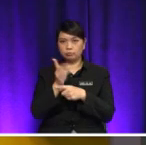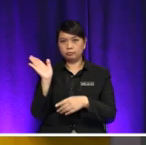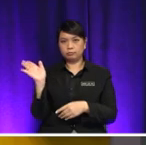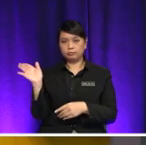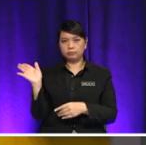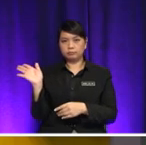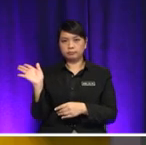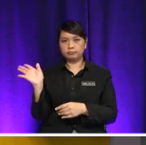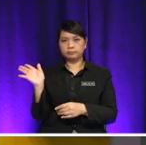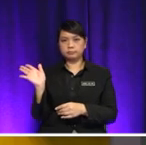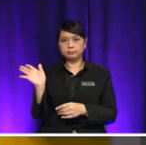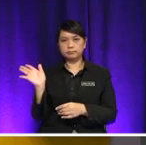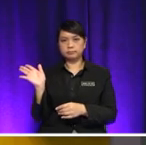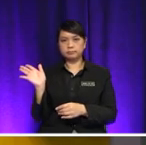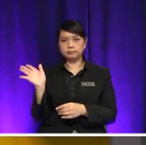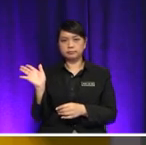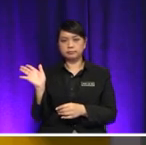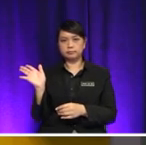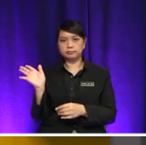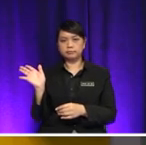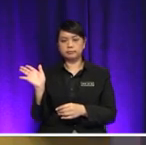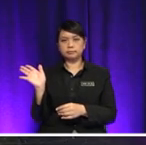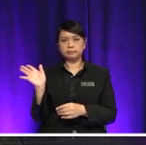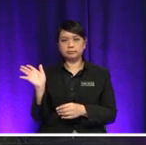coba tengok Ivan punya nih Oke oke